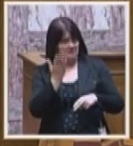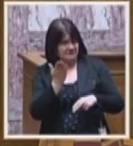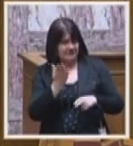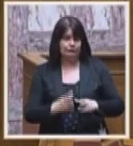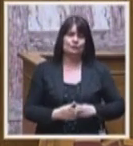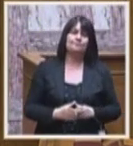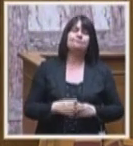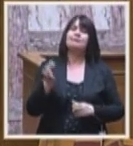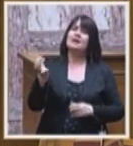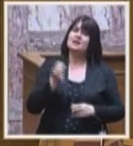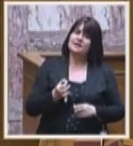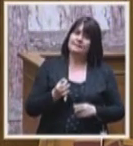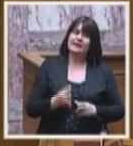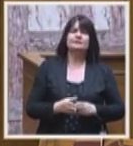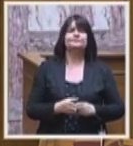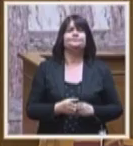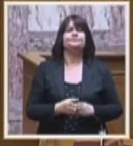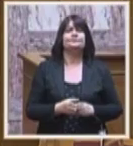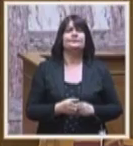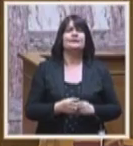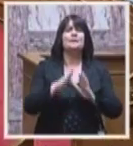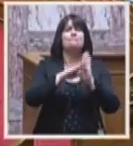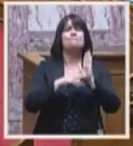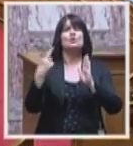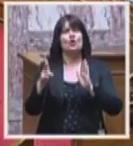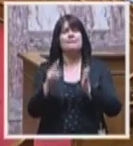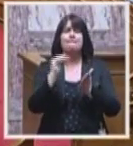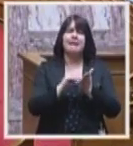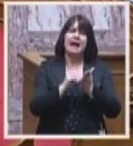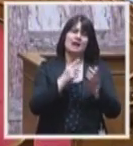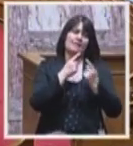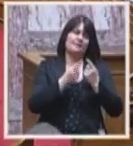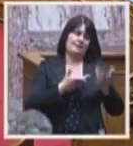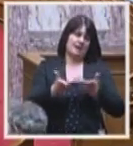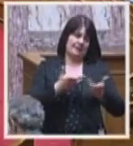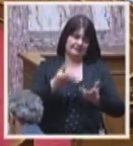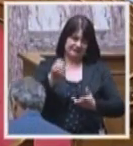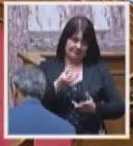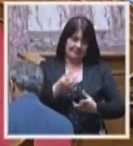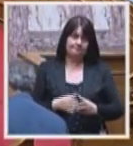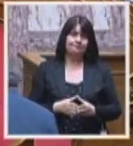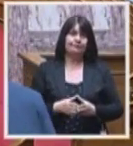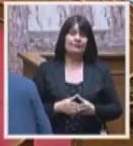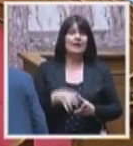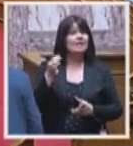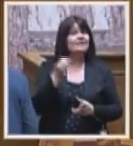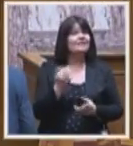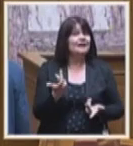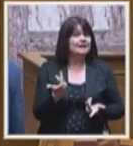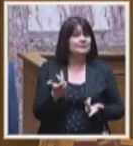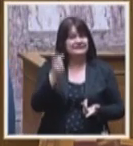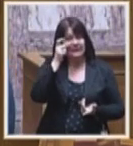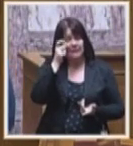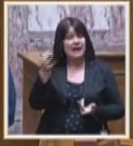και μας ανέφερε τη συνταγή του προγράμματός σας και την επαναδιαπραγμάτευση. Το που δεν μας είπατε, κύριε